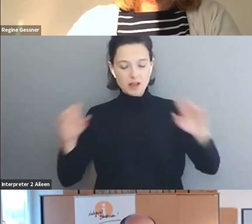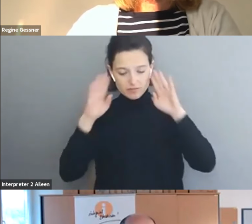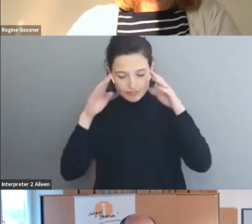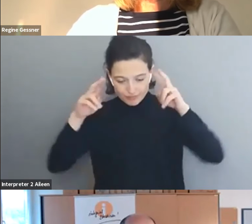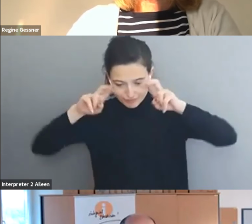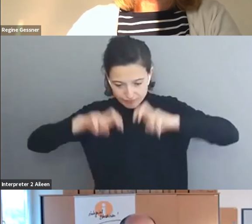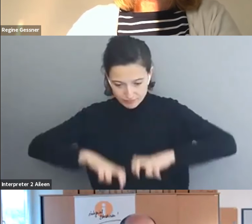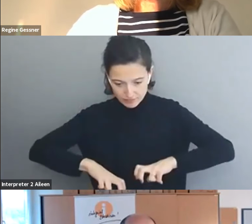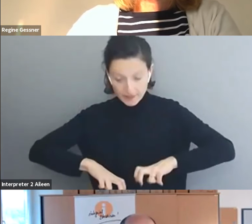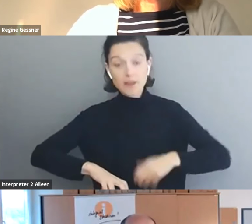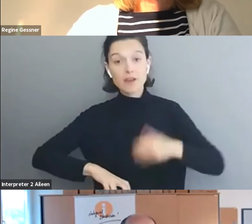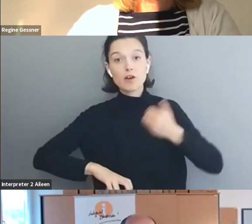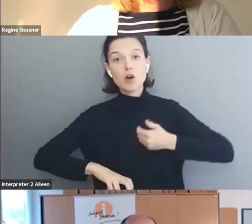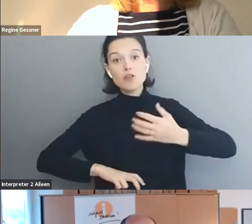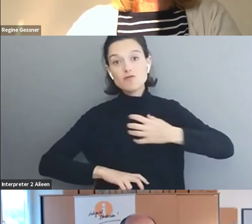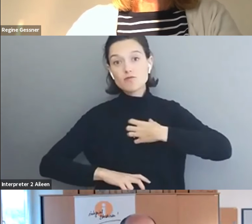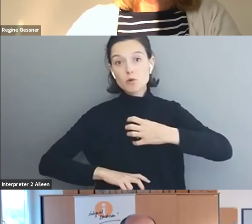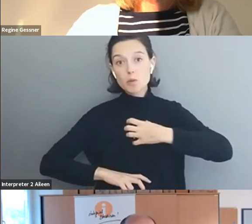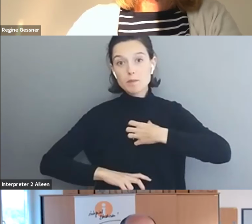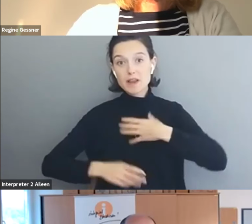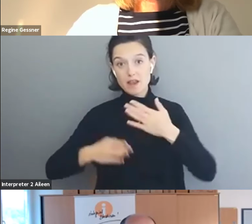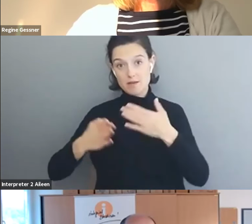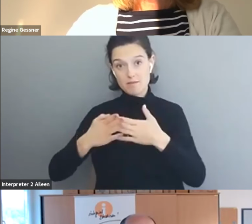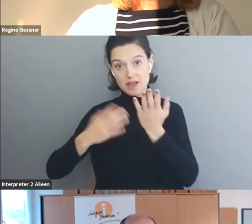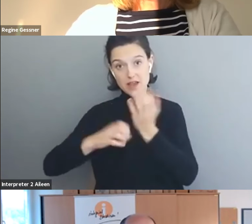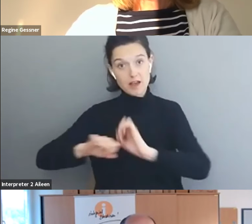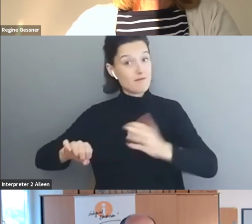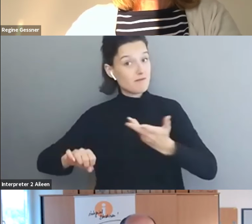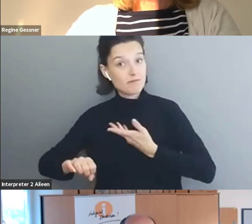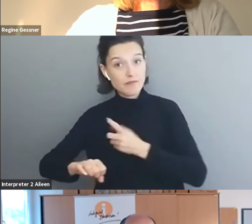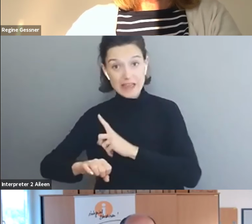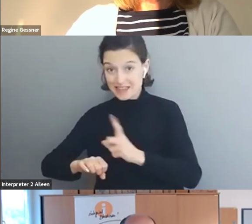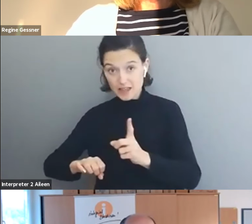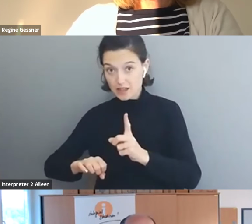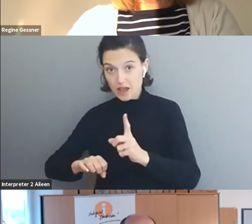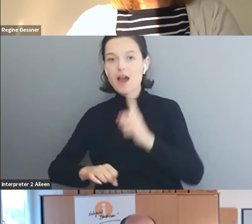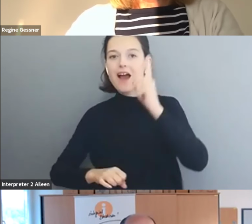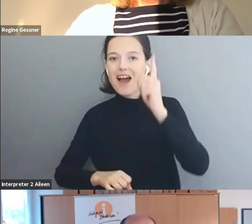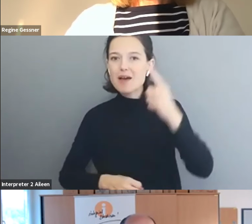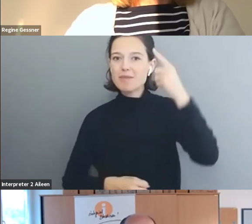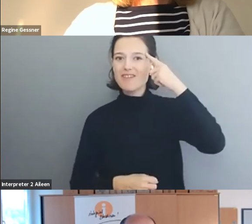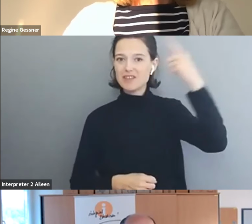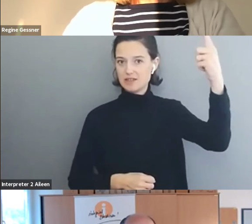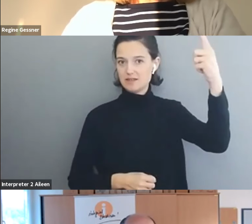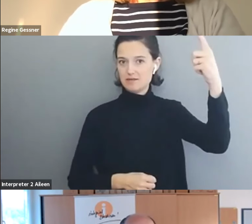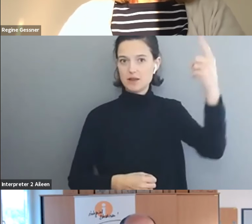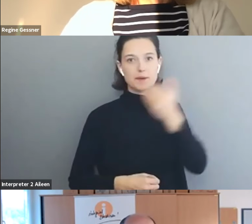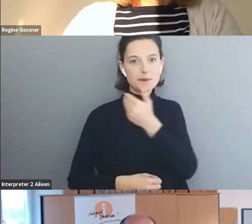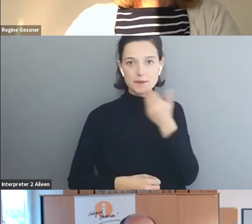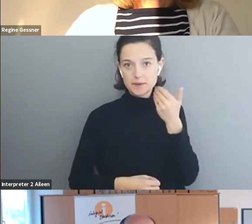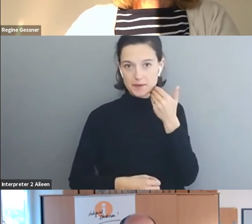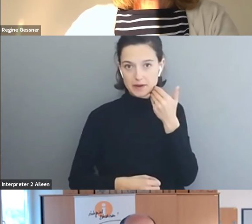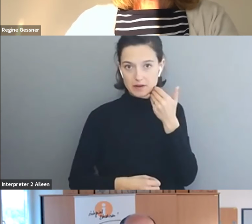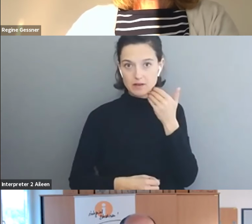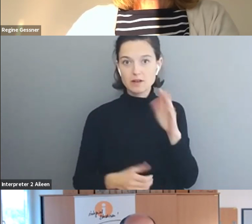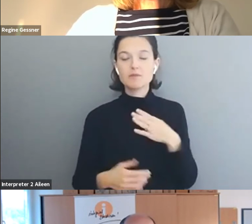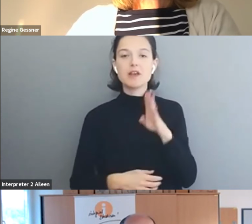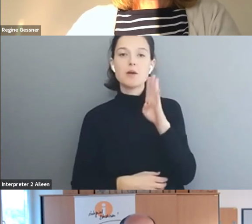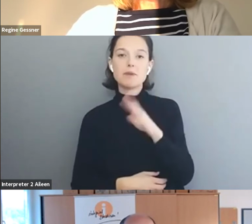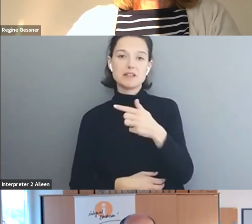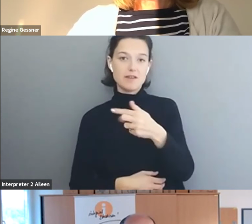Problem nicht, dass Barrierefreiheit nicht gewollt oder gewünscht ist, sondern dass oft das Wissen fehlt. Es gibt zwar die BTV und